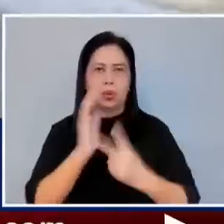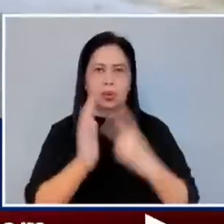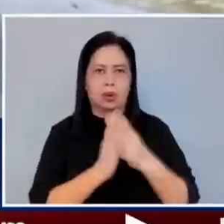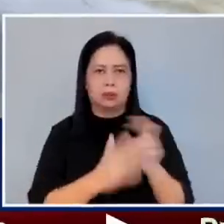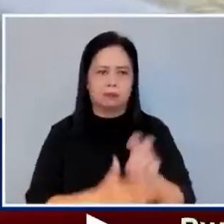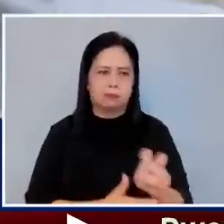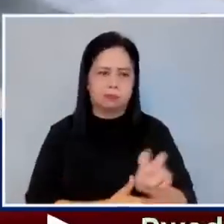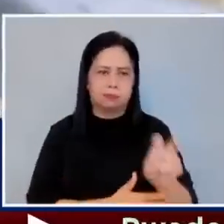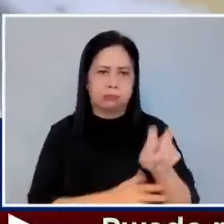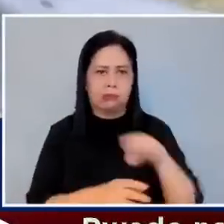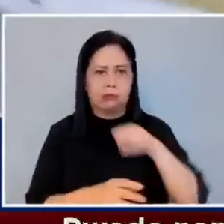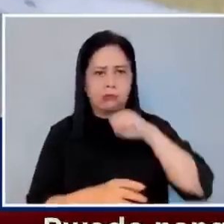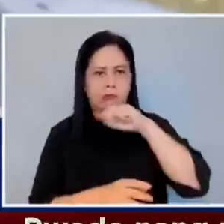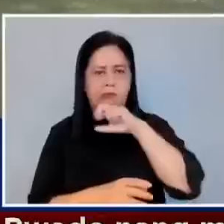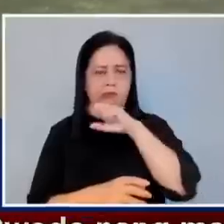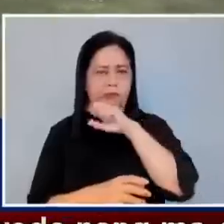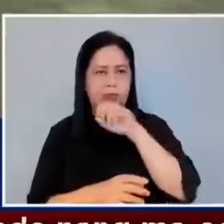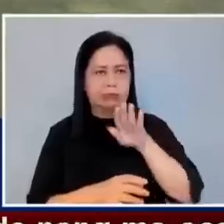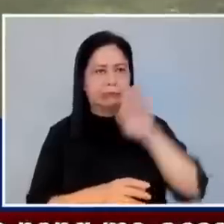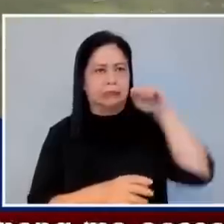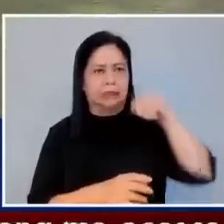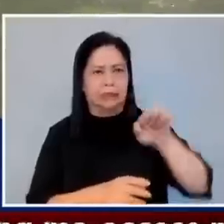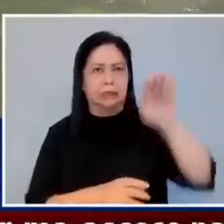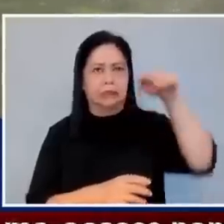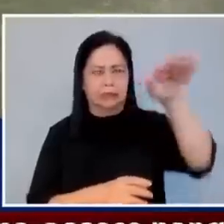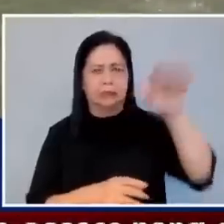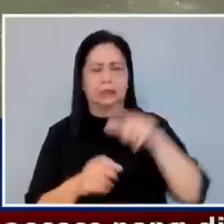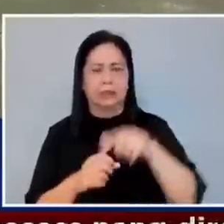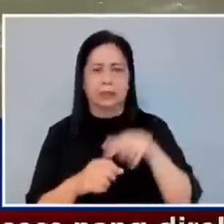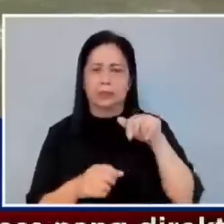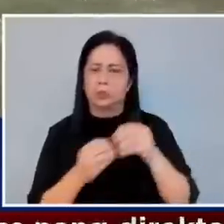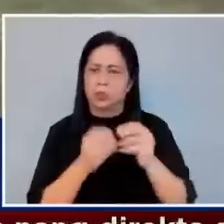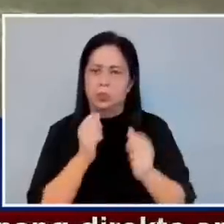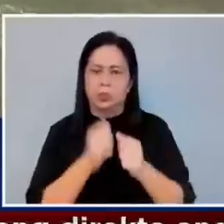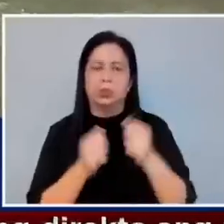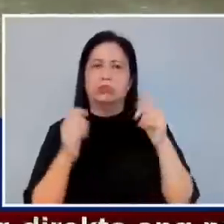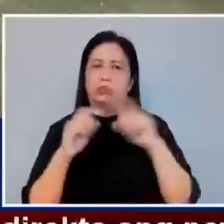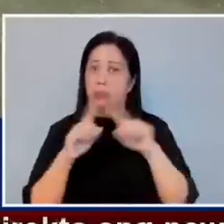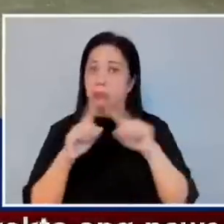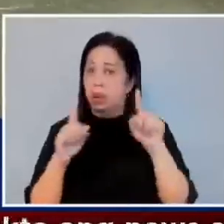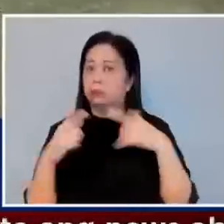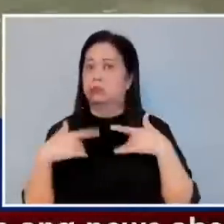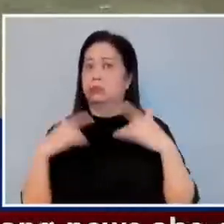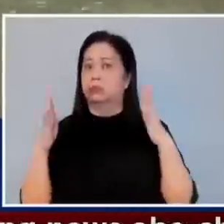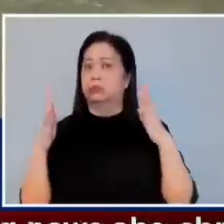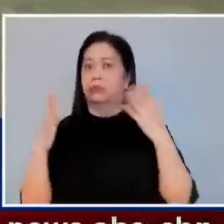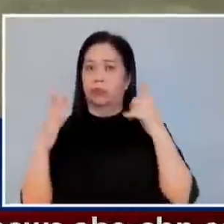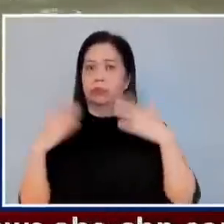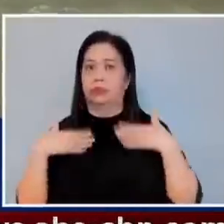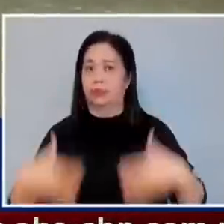sa baku-bako at matarik na daan, ito na ang pinakamagaan sa katawan.